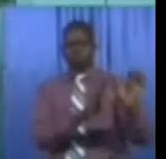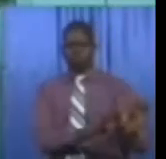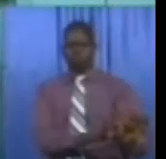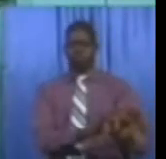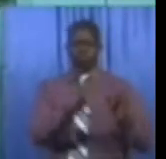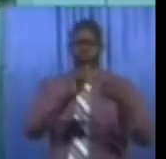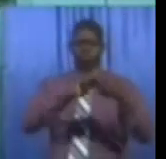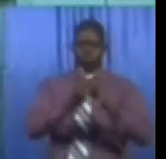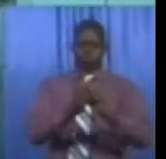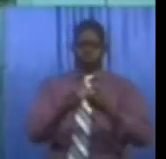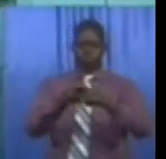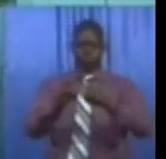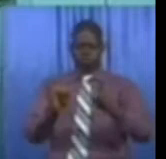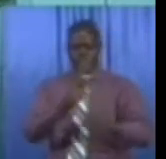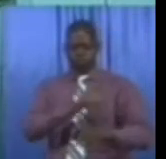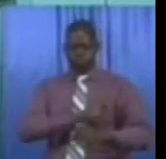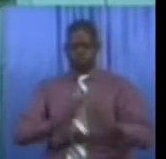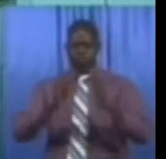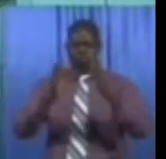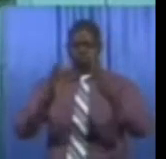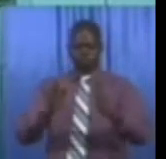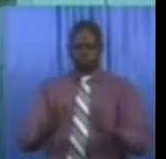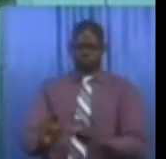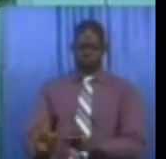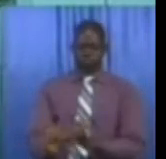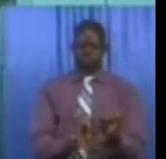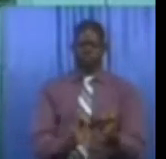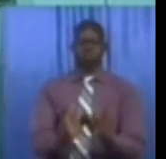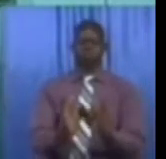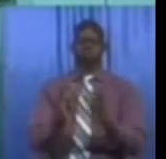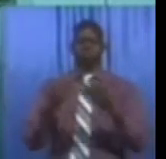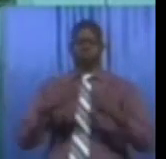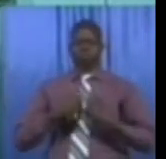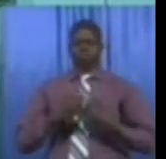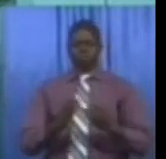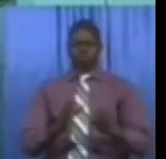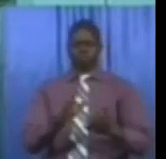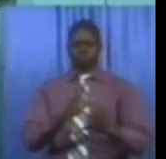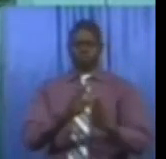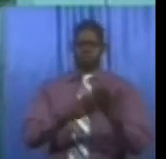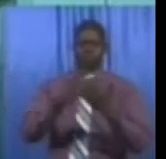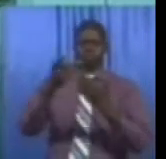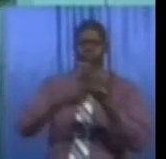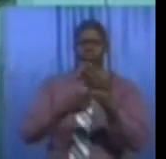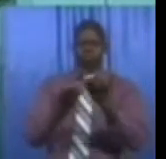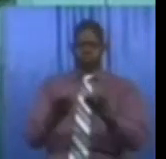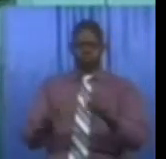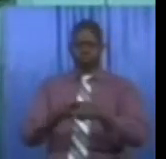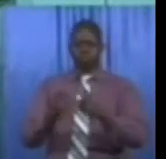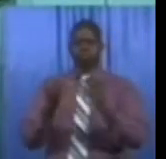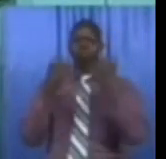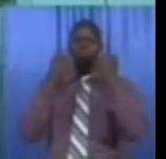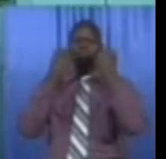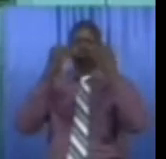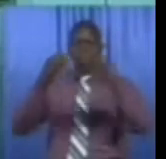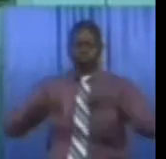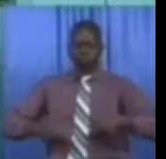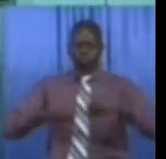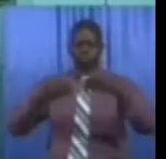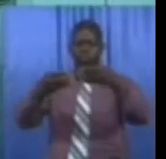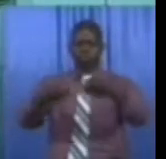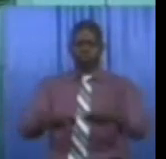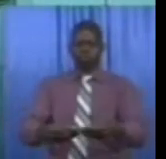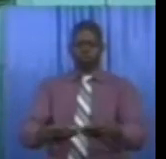prérogative aux différents maires qui lèvent l'impôt local et qui ont les cahiers des charges. Enfin, je voudrais comme information aussi donner